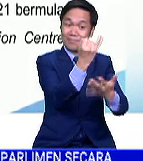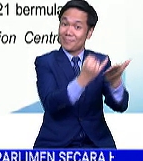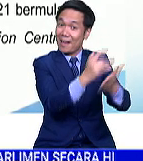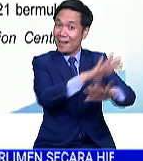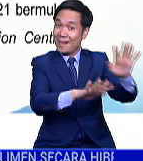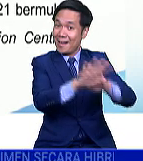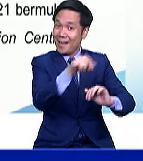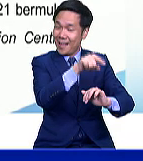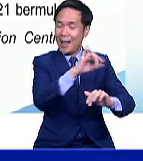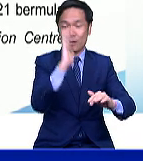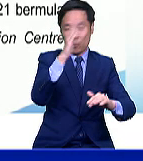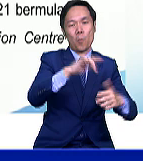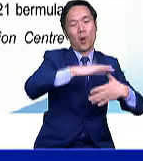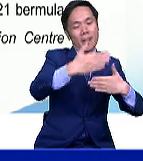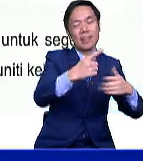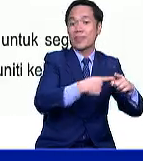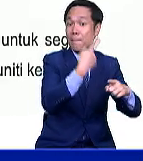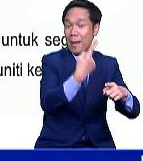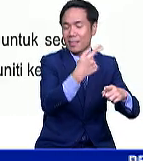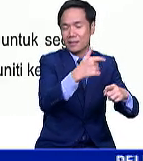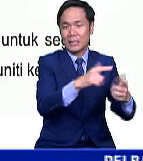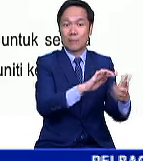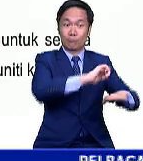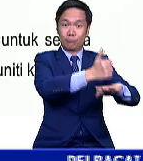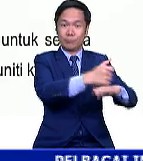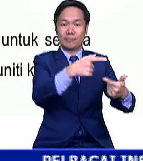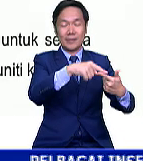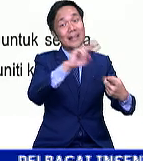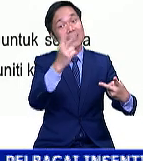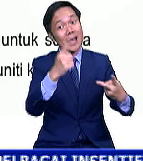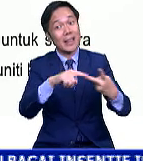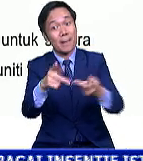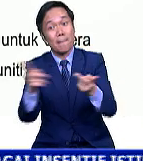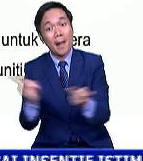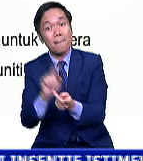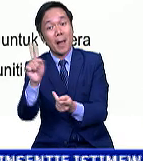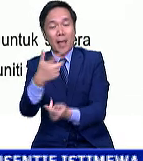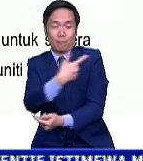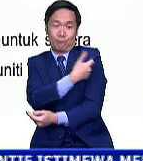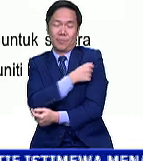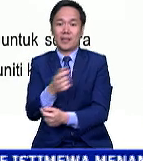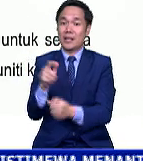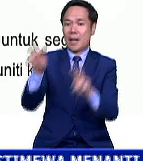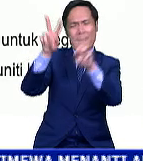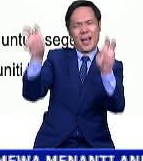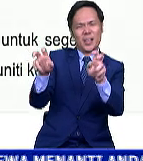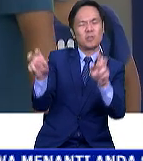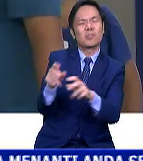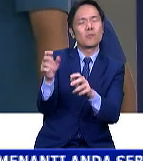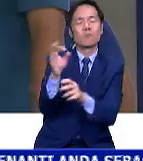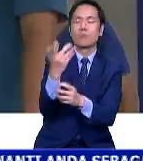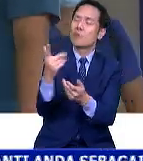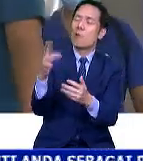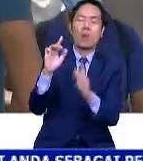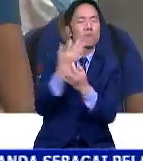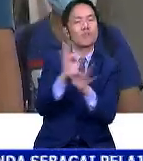bermula pertengahan bulan depan selain lengkawi destinasi Rintis bagi program komik 19v Destination turun